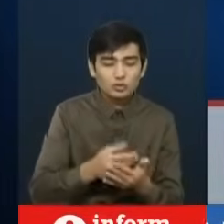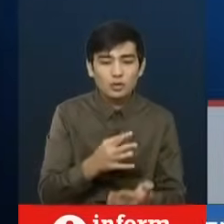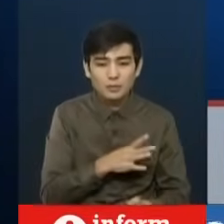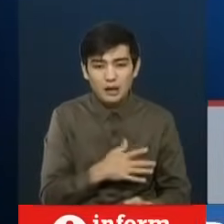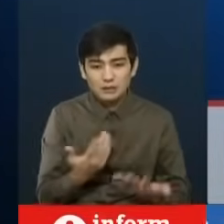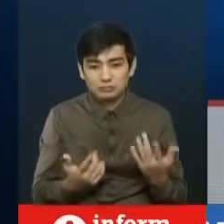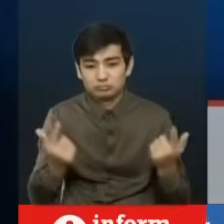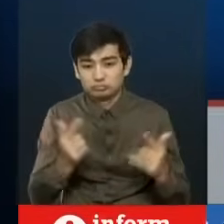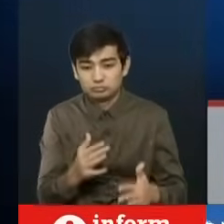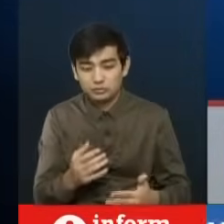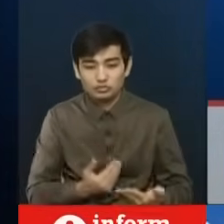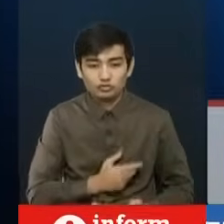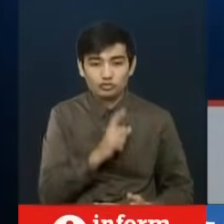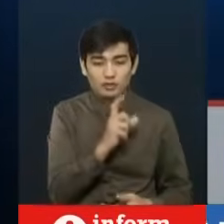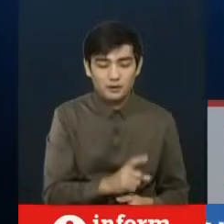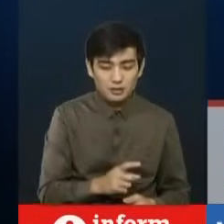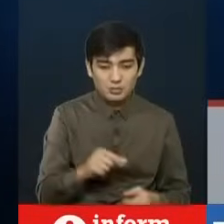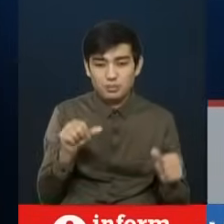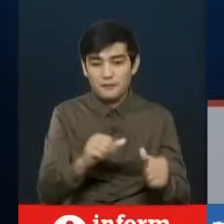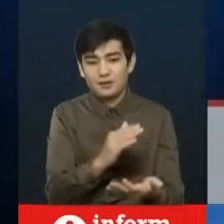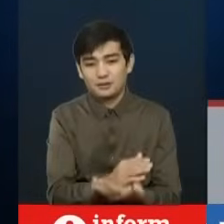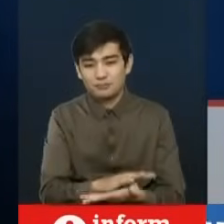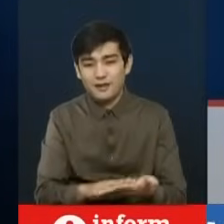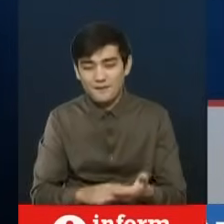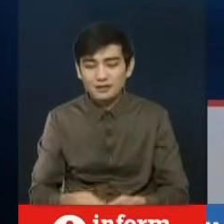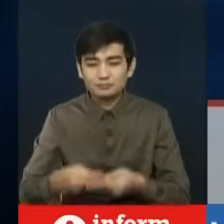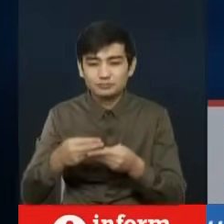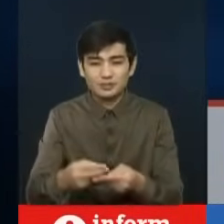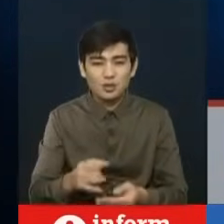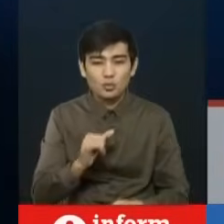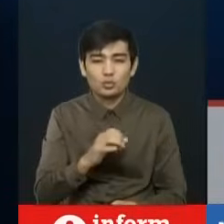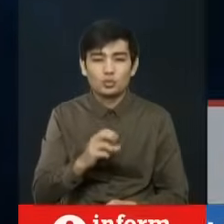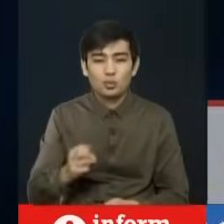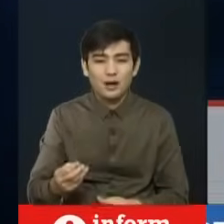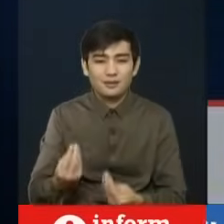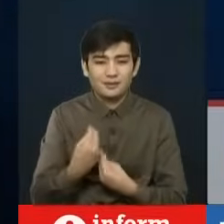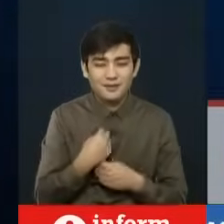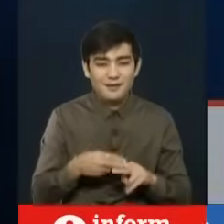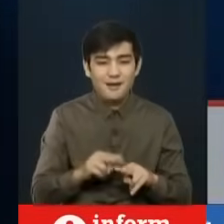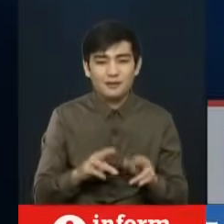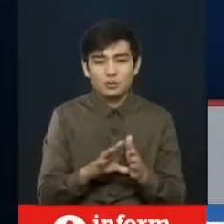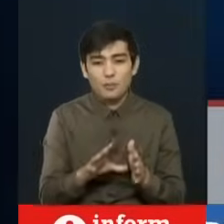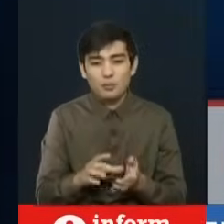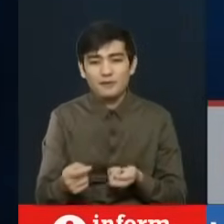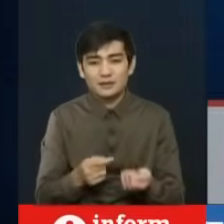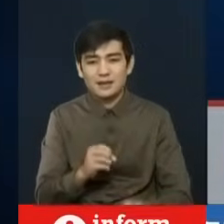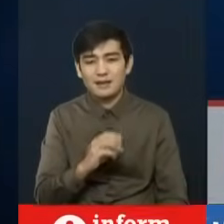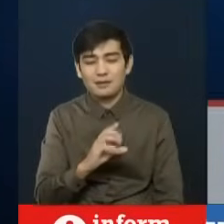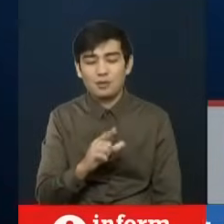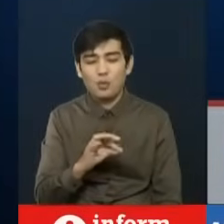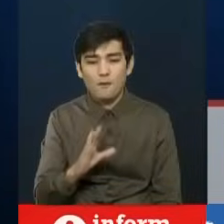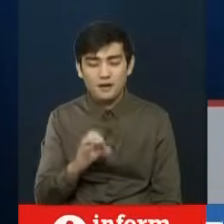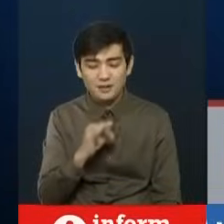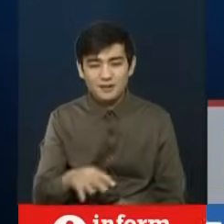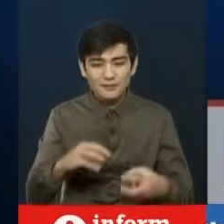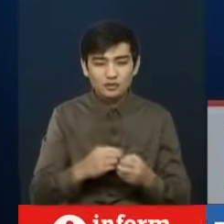несогласия потребитель вправе обратиться с письменным заявлением к услугой с приложением сведений с электронного правительства егов о регистрации по